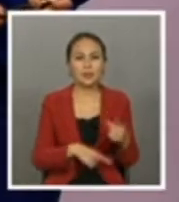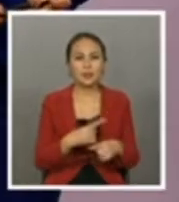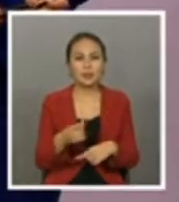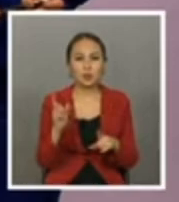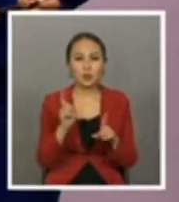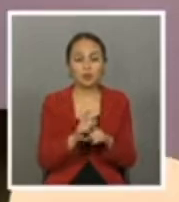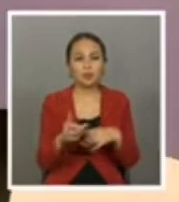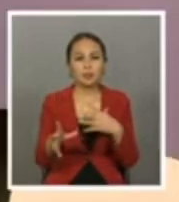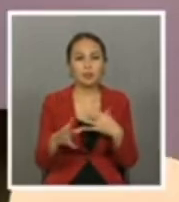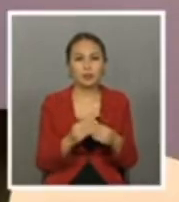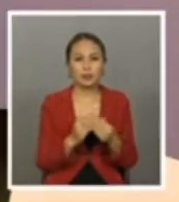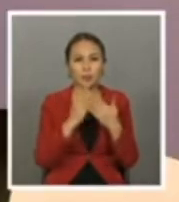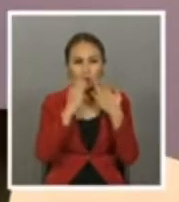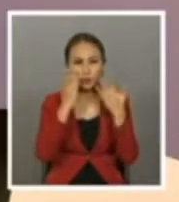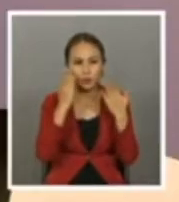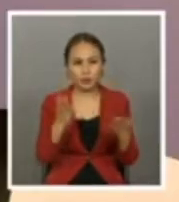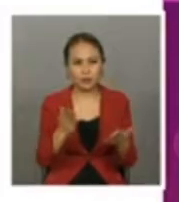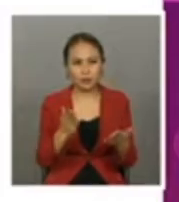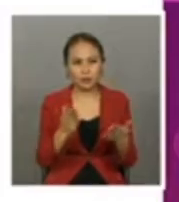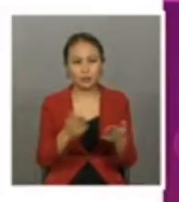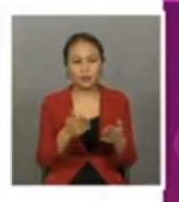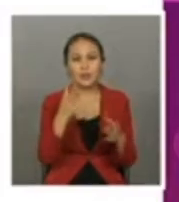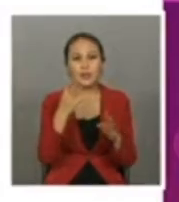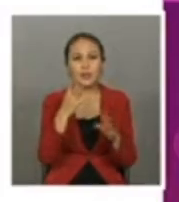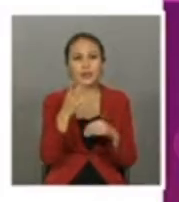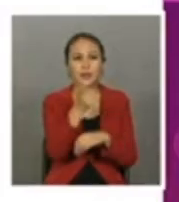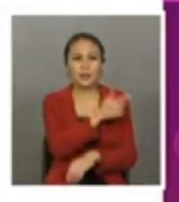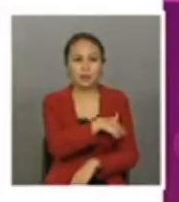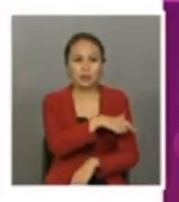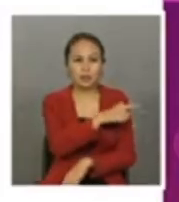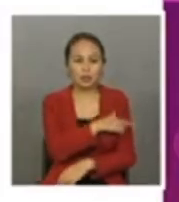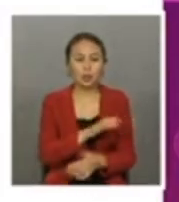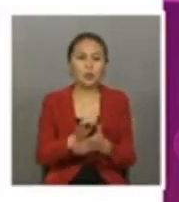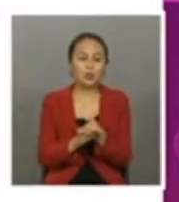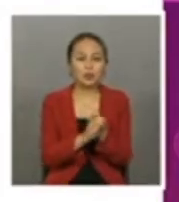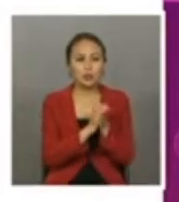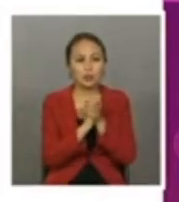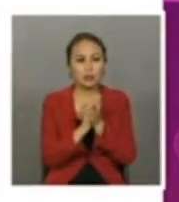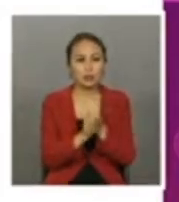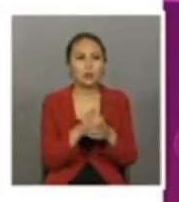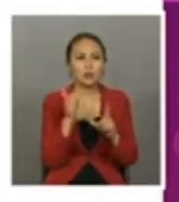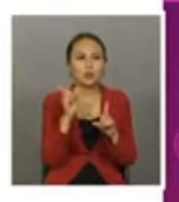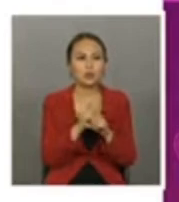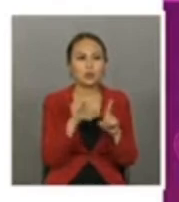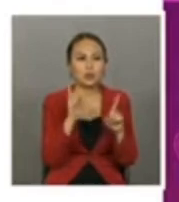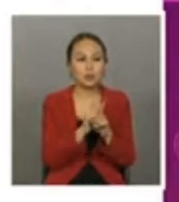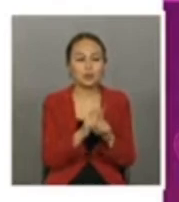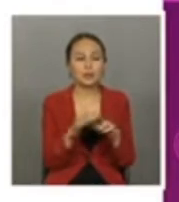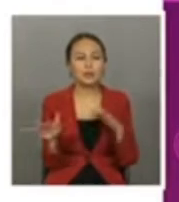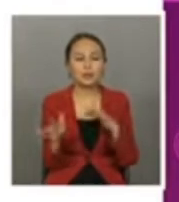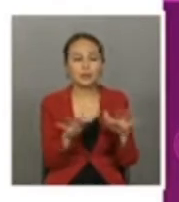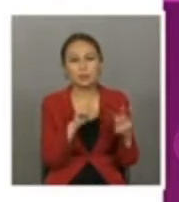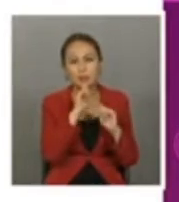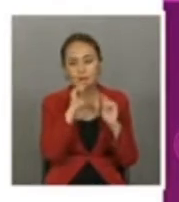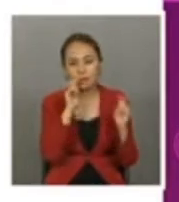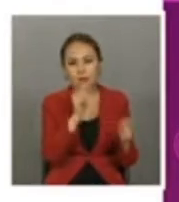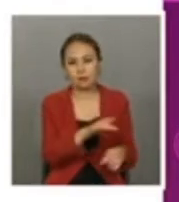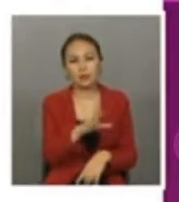бірге оқиық. Кезекшіге, достықты, сөздік пен,